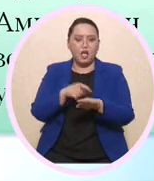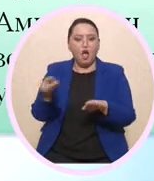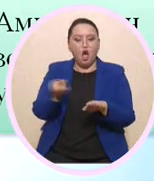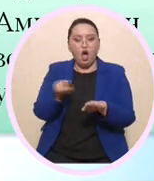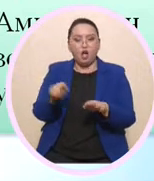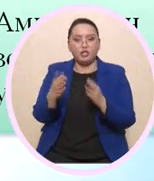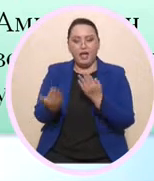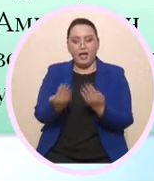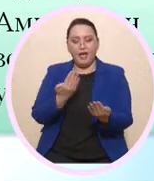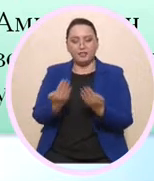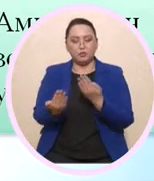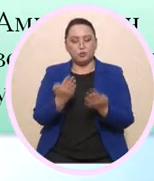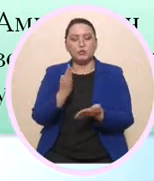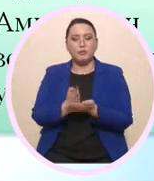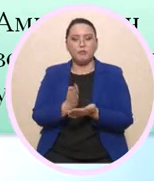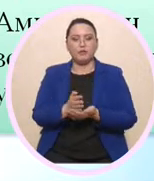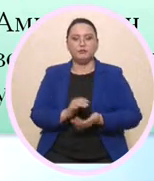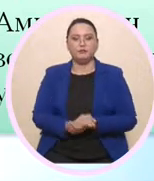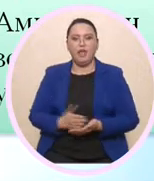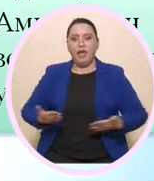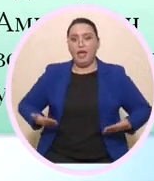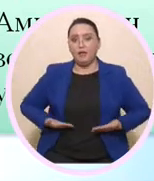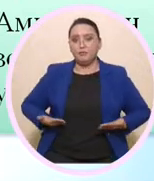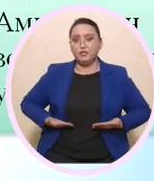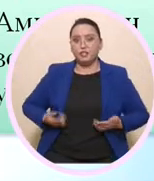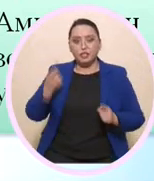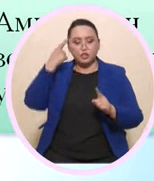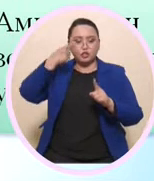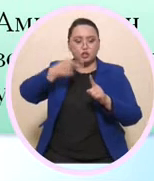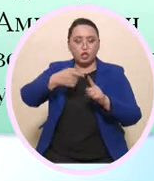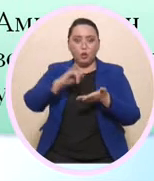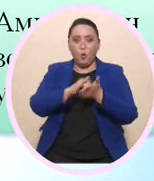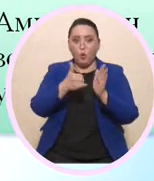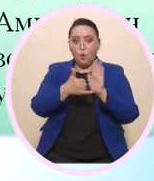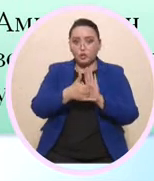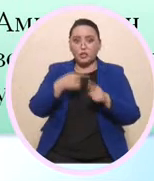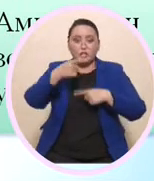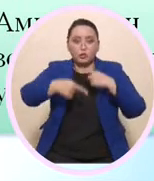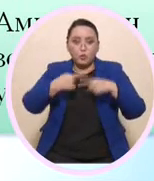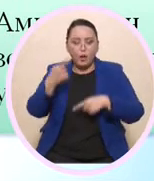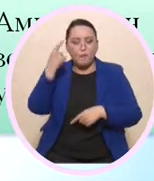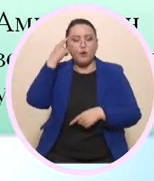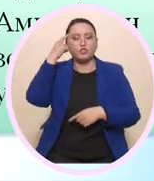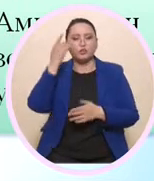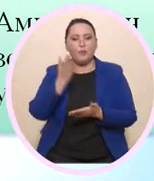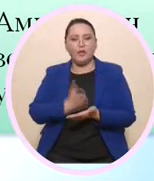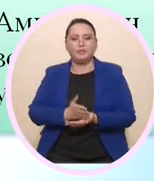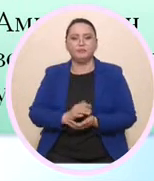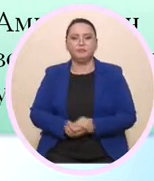байна. За мөн амьдралын зорилго утга учрын тухай бас бодсон байна. Тийм ээ хүүхдүүд